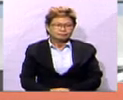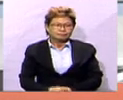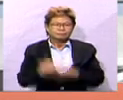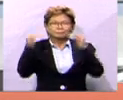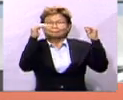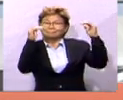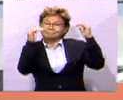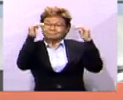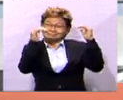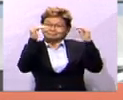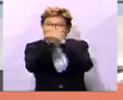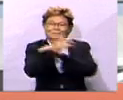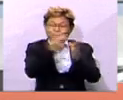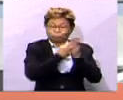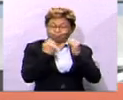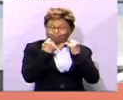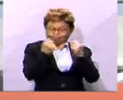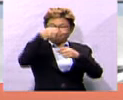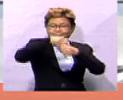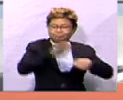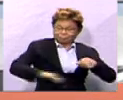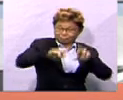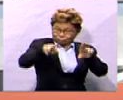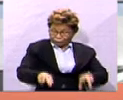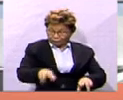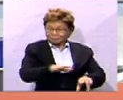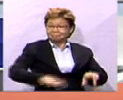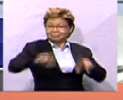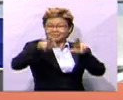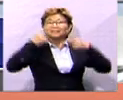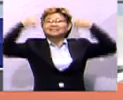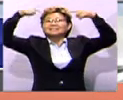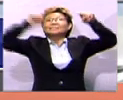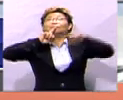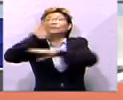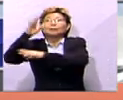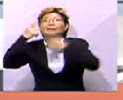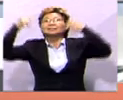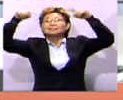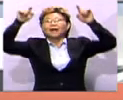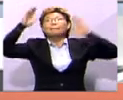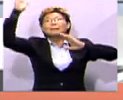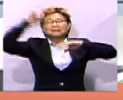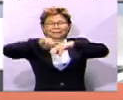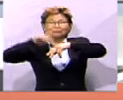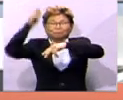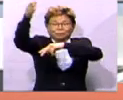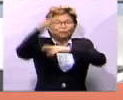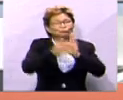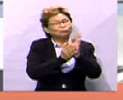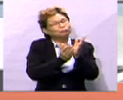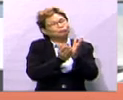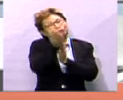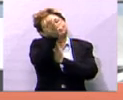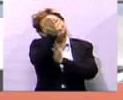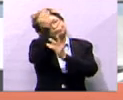Kestabilan negara serta perpaduan yang utuh dalam kalangan rakyat menjamin kejayaan masa depan Malaysia yang gemilang sekaligus berupaya